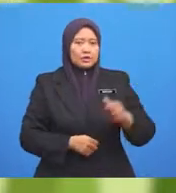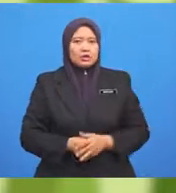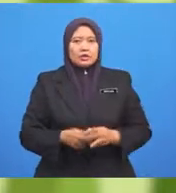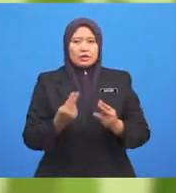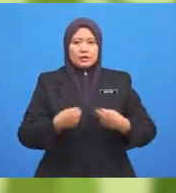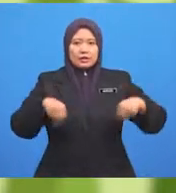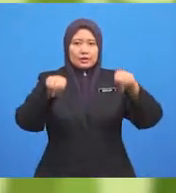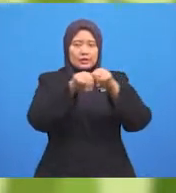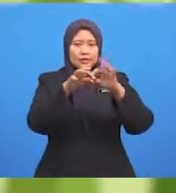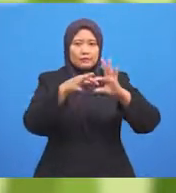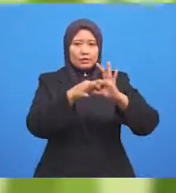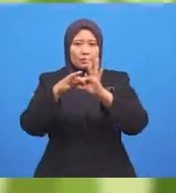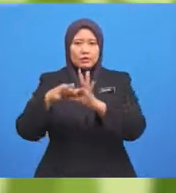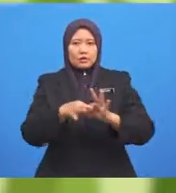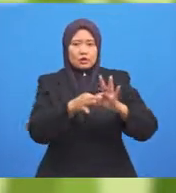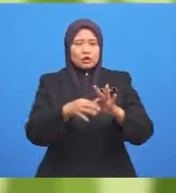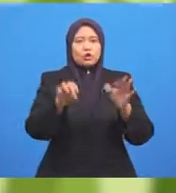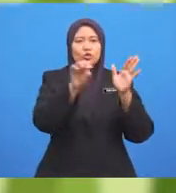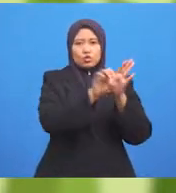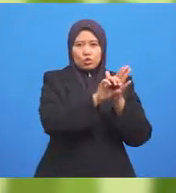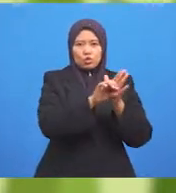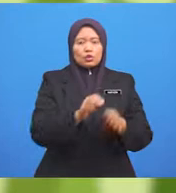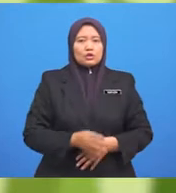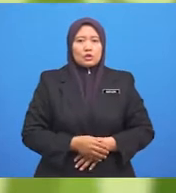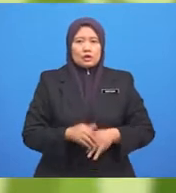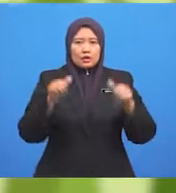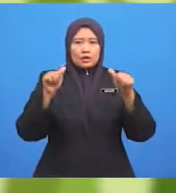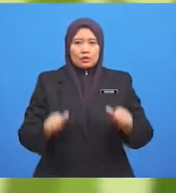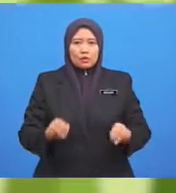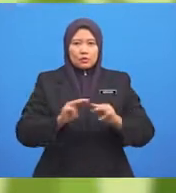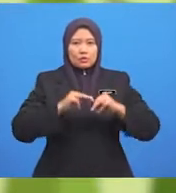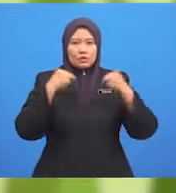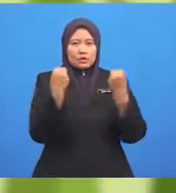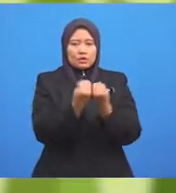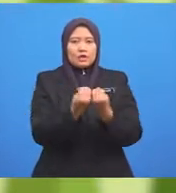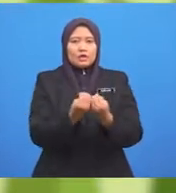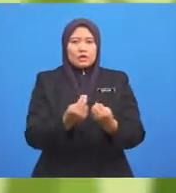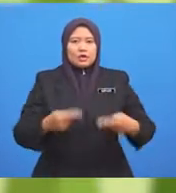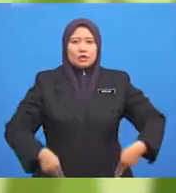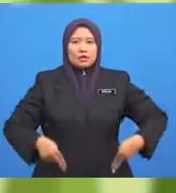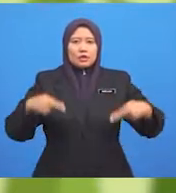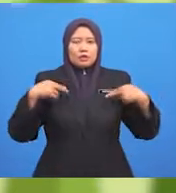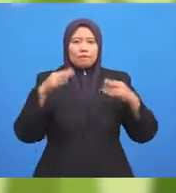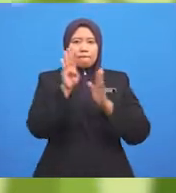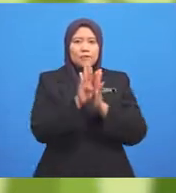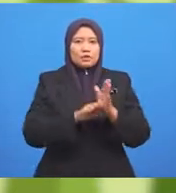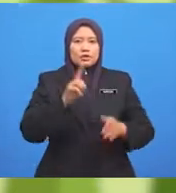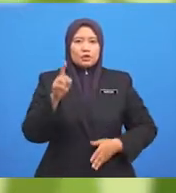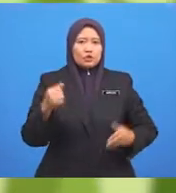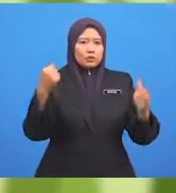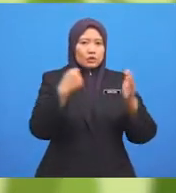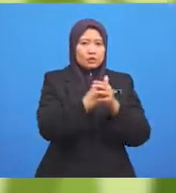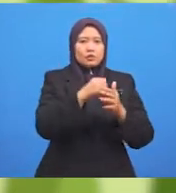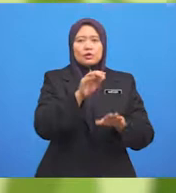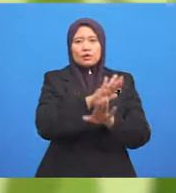perpaduan. Contohnya, anggota masyarakat hidup bersatu padu tanpa mengira